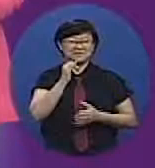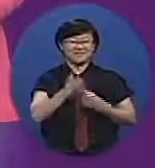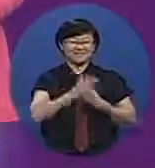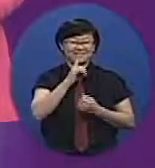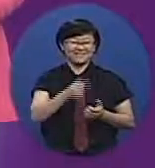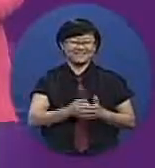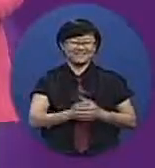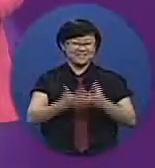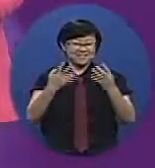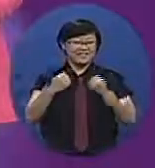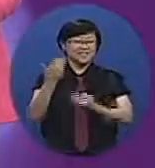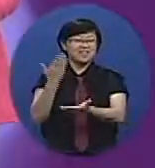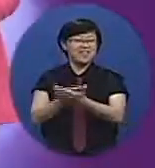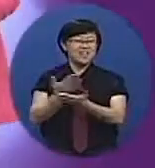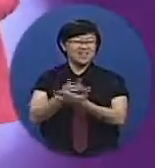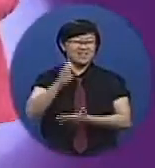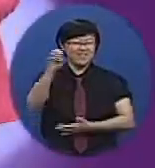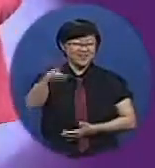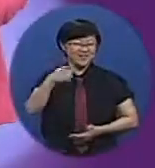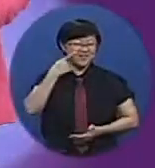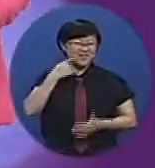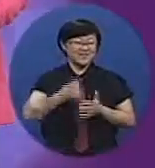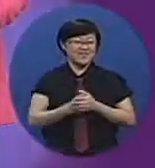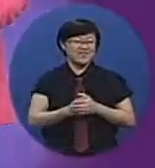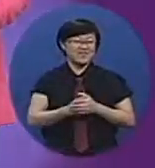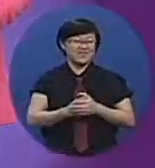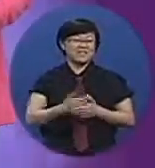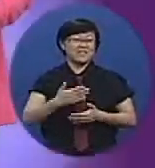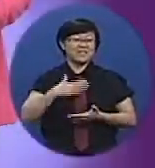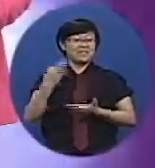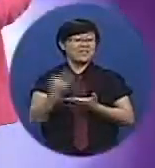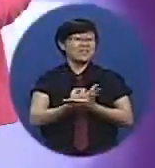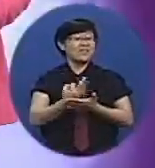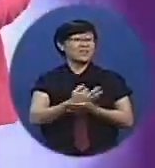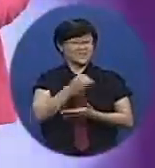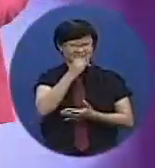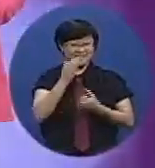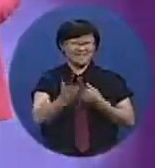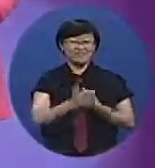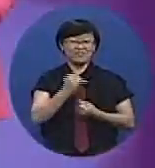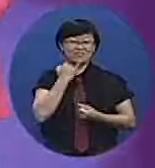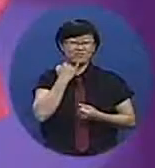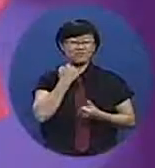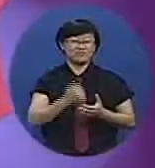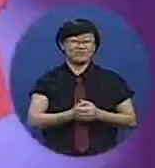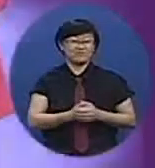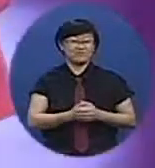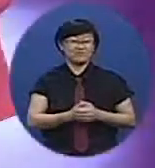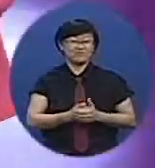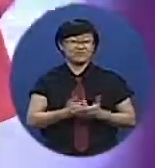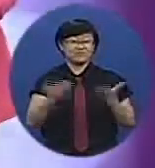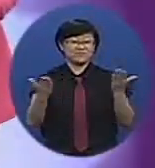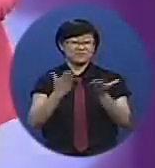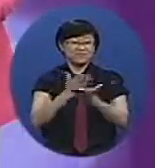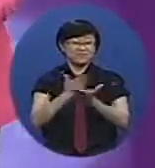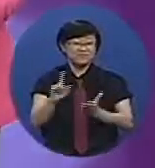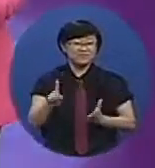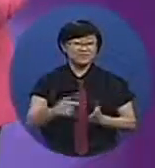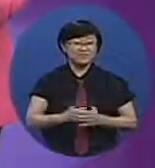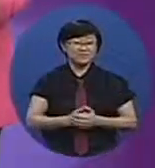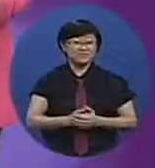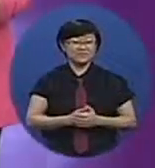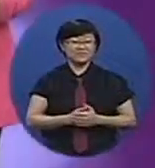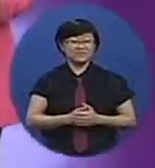조금. 많이 달라고 그렇게 해보지. 언제 나도 뭐 버리하고 있으니까. 아, 무슨 일을 하고